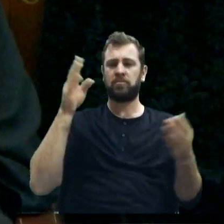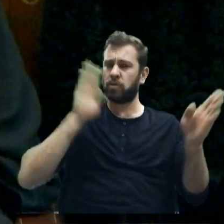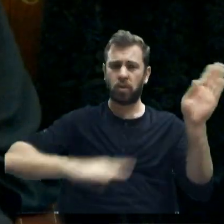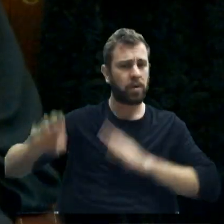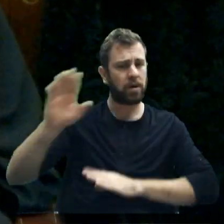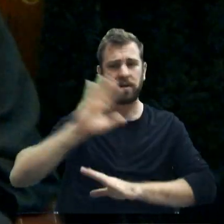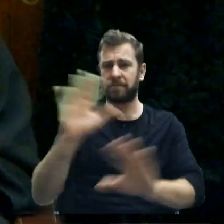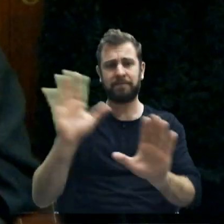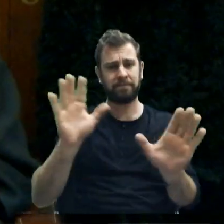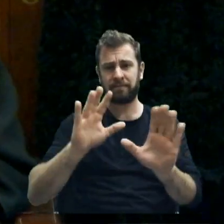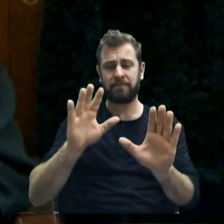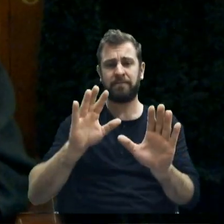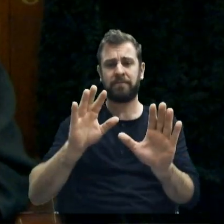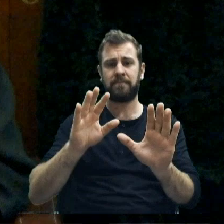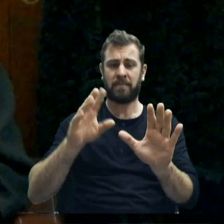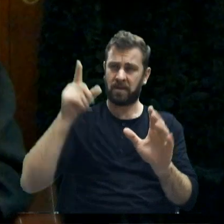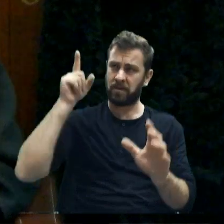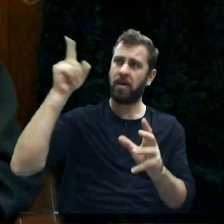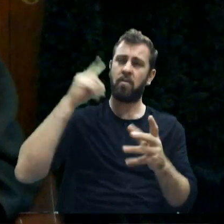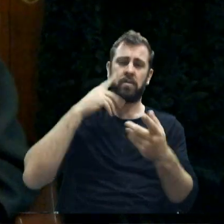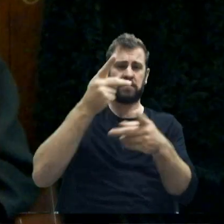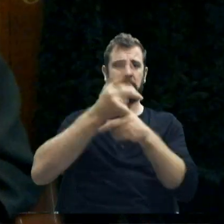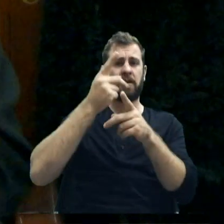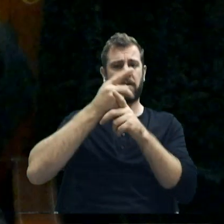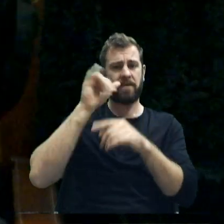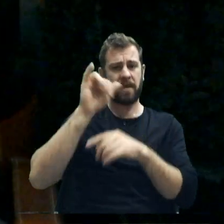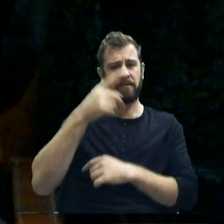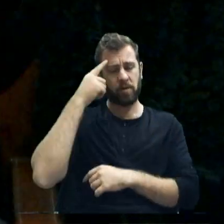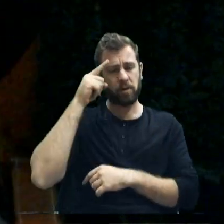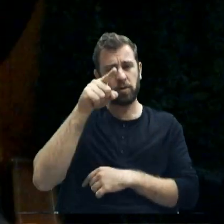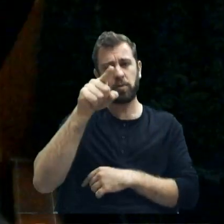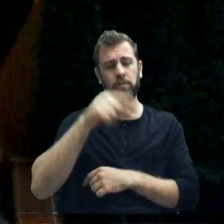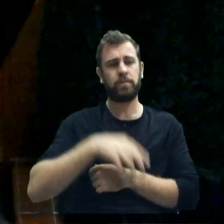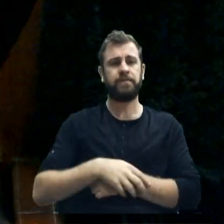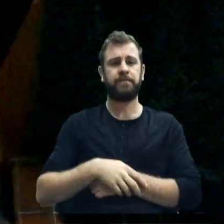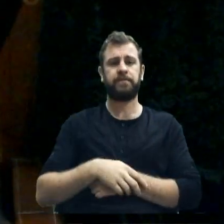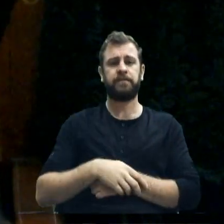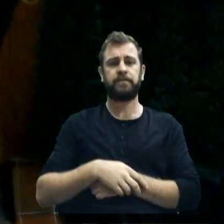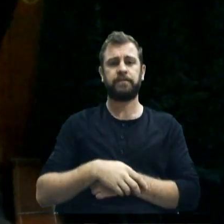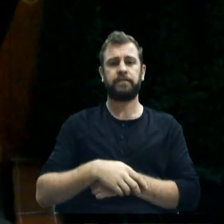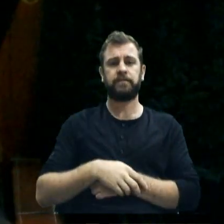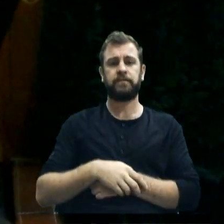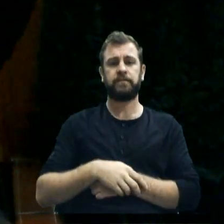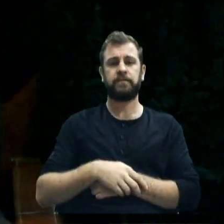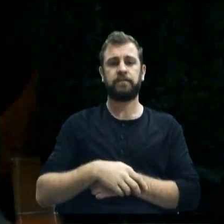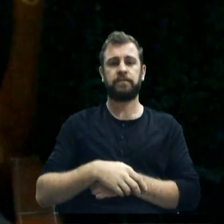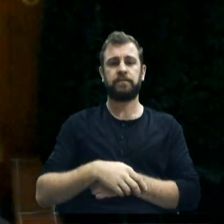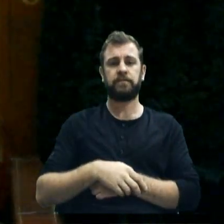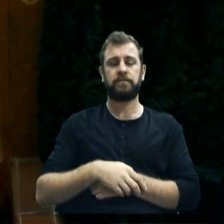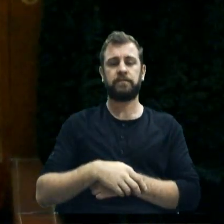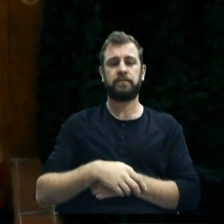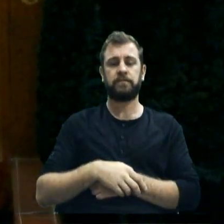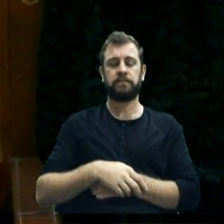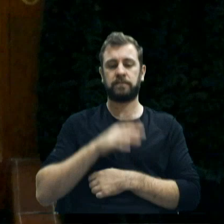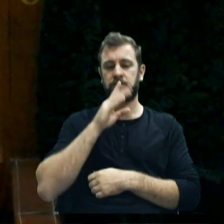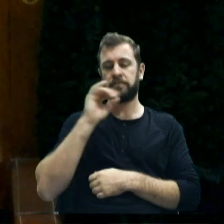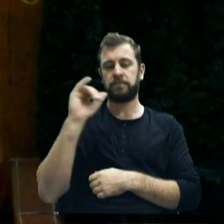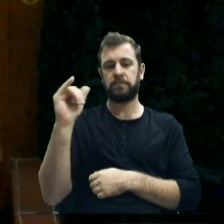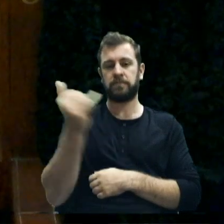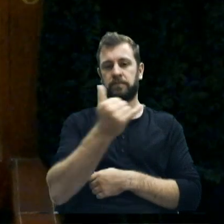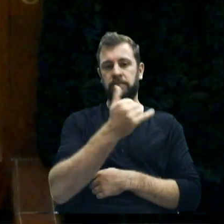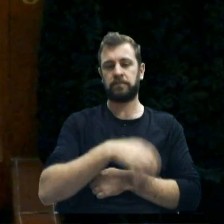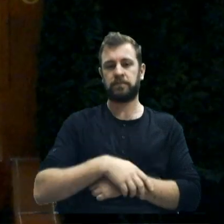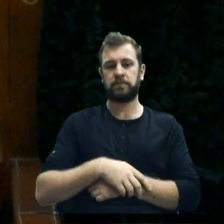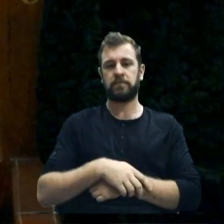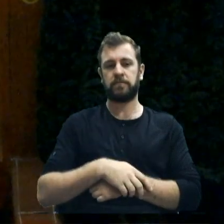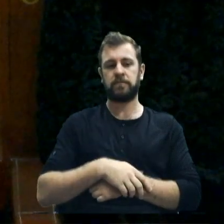فِي الصَّالِحِينَ. Let God take care of that for you. Provided what? إِنَّ الَّذِينَ آمَنُوا وَعَمِلُوا الصَّالِحَاتِ. Don't sell